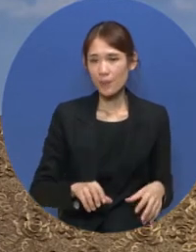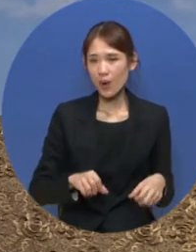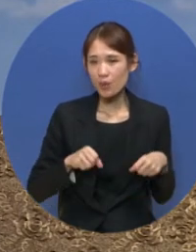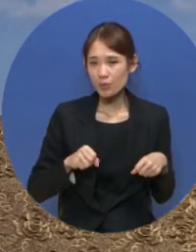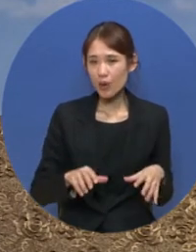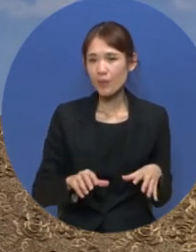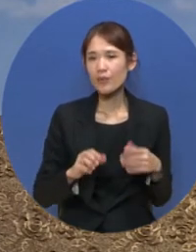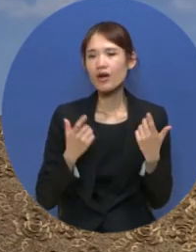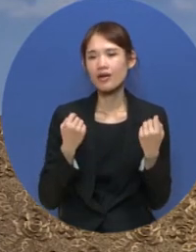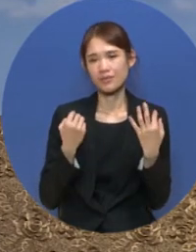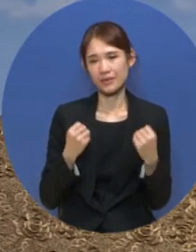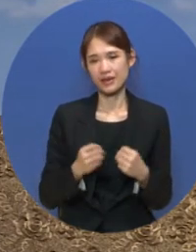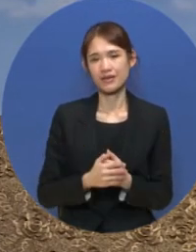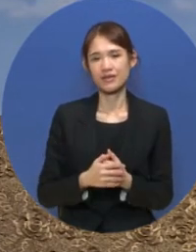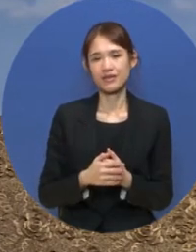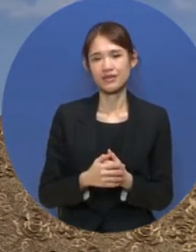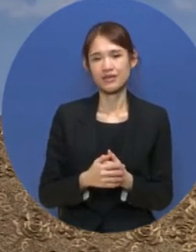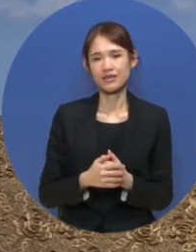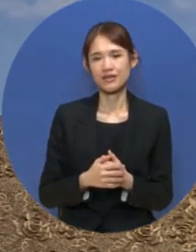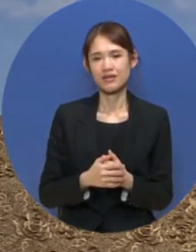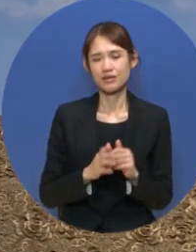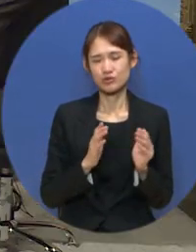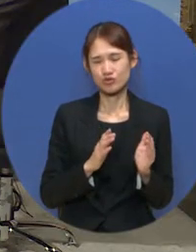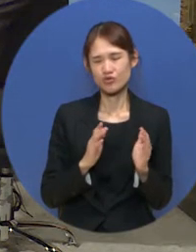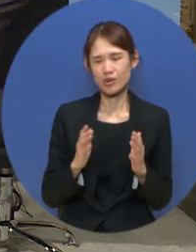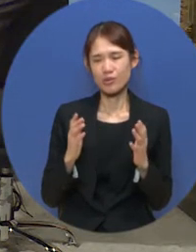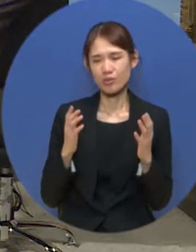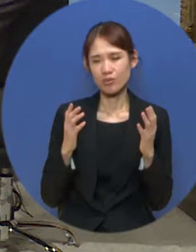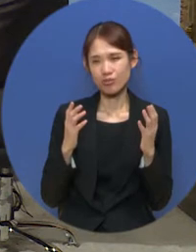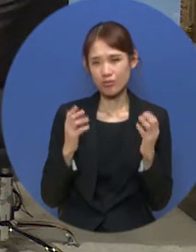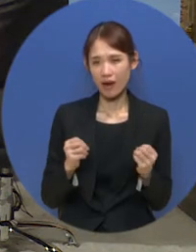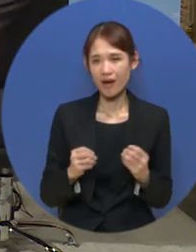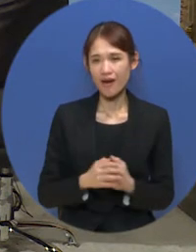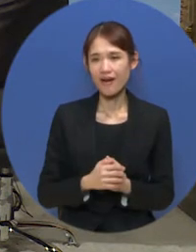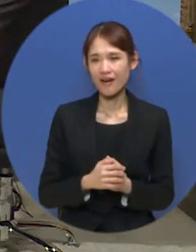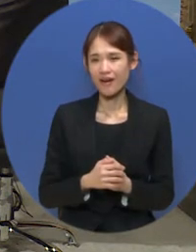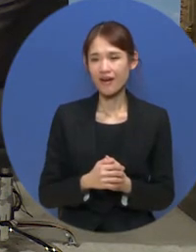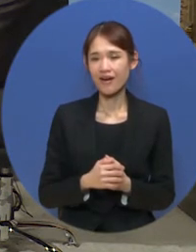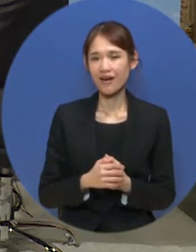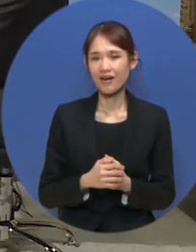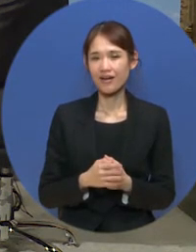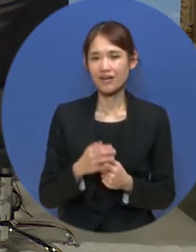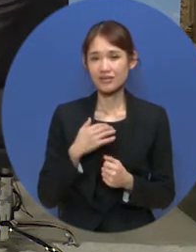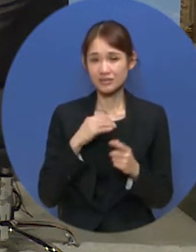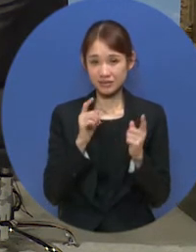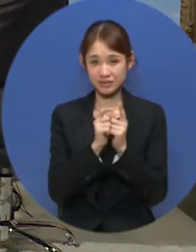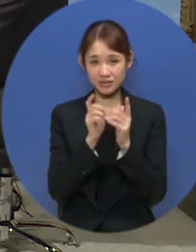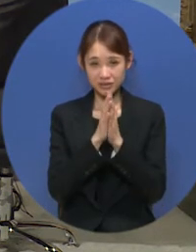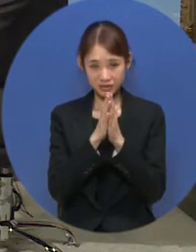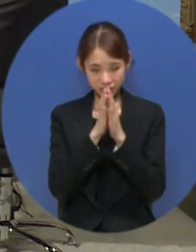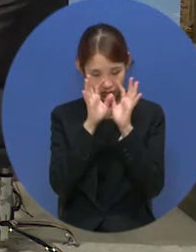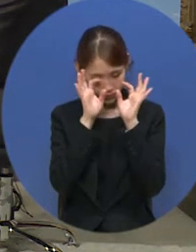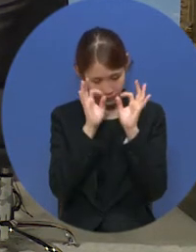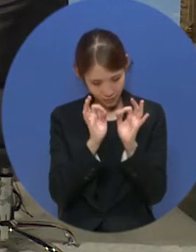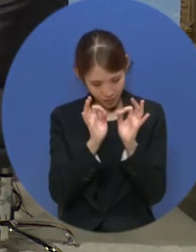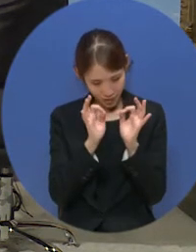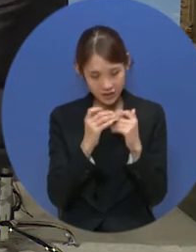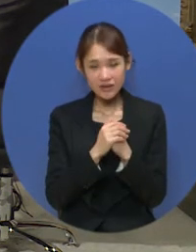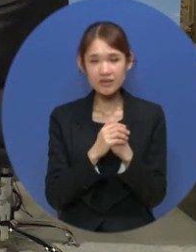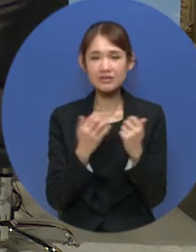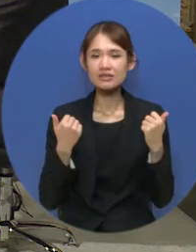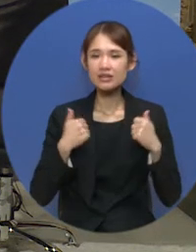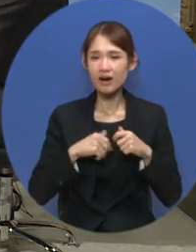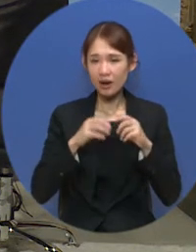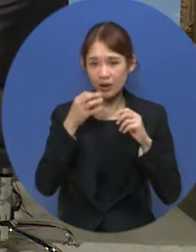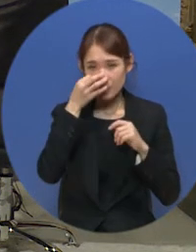하는 경우들도 많이 있었죠. 준비를 정말 많이 하셨는데 저도 이게 직접 눈으로 그